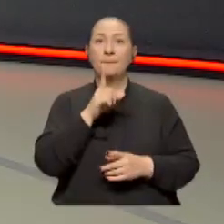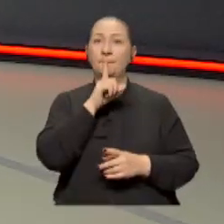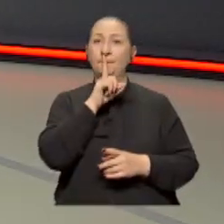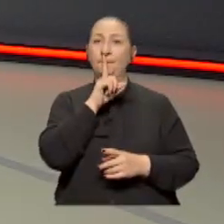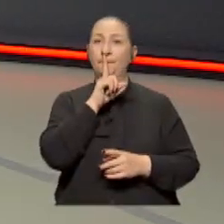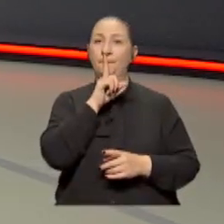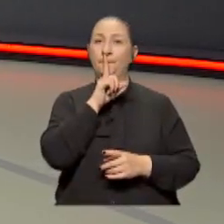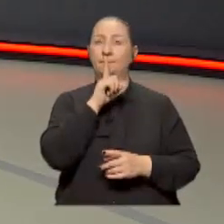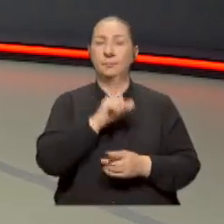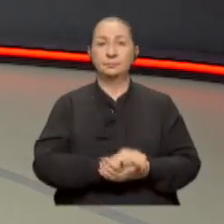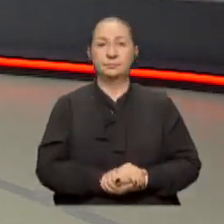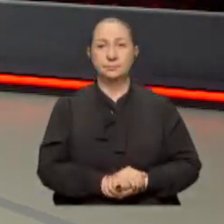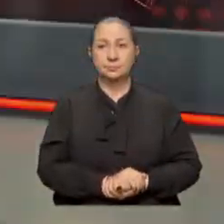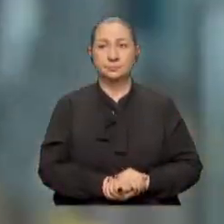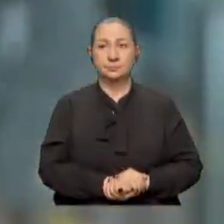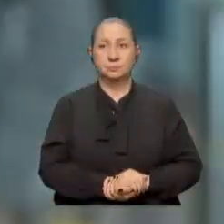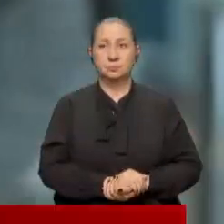yok.